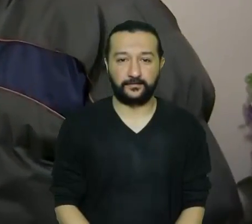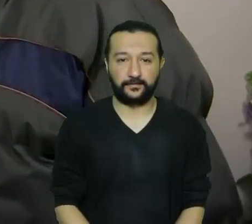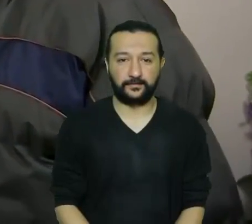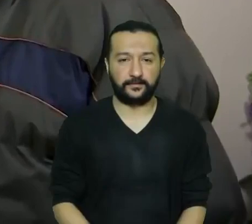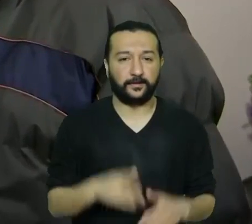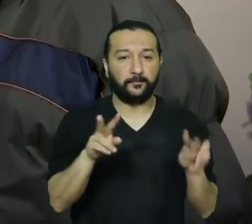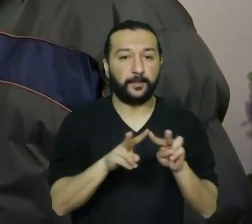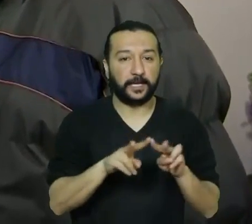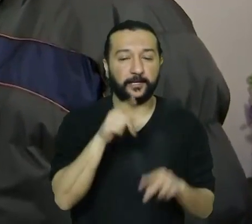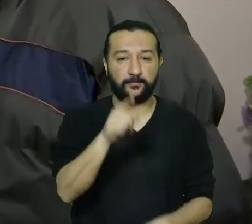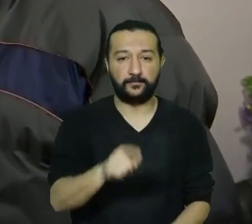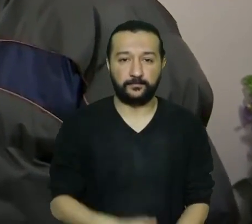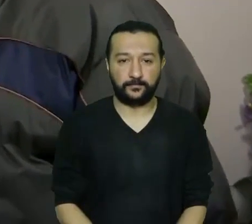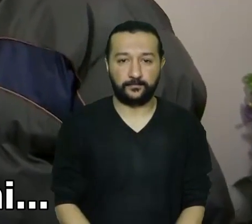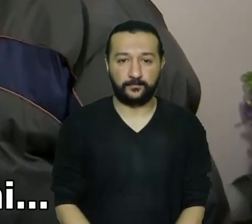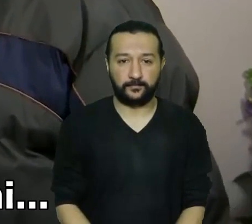Meryem.